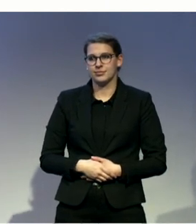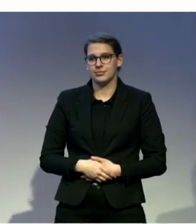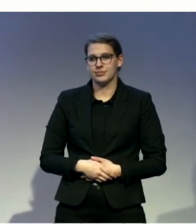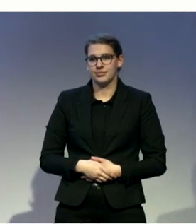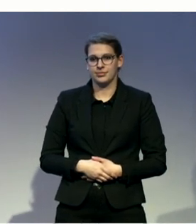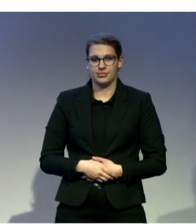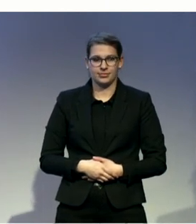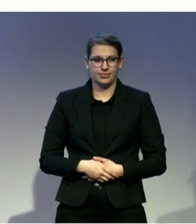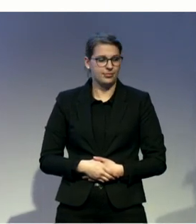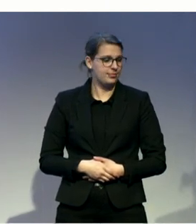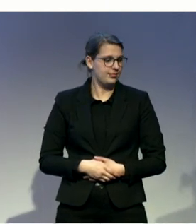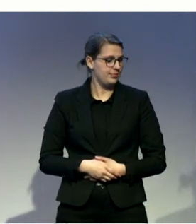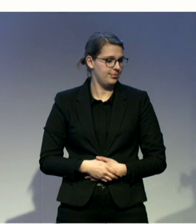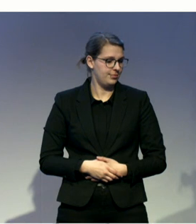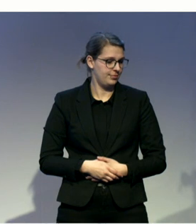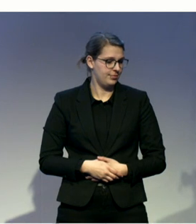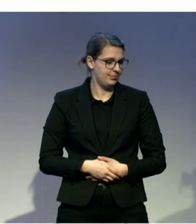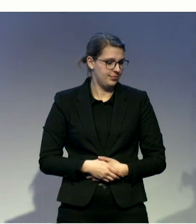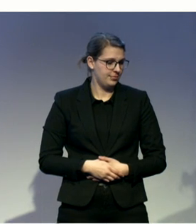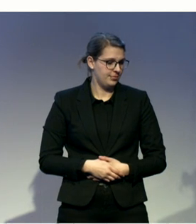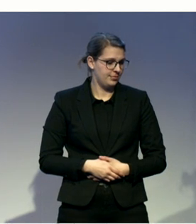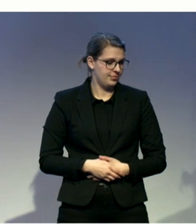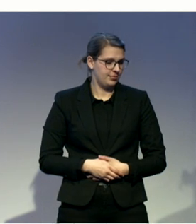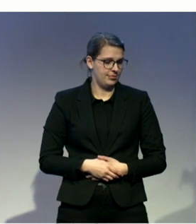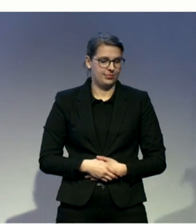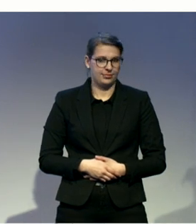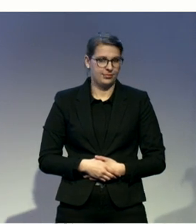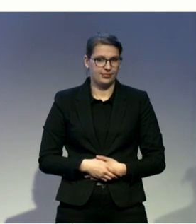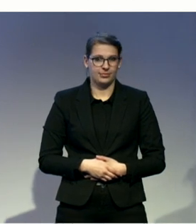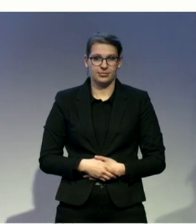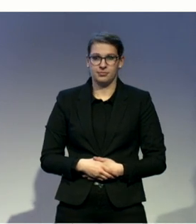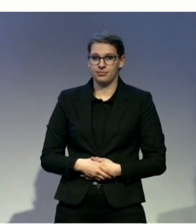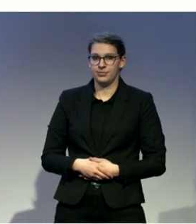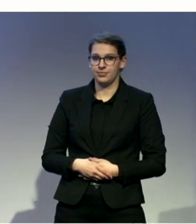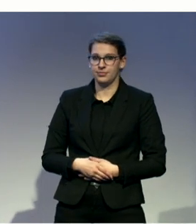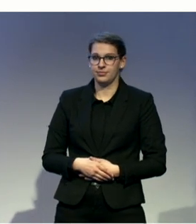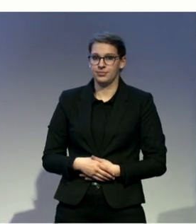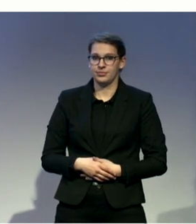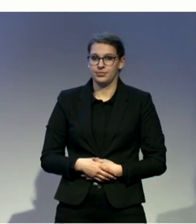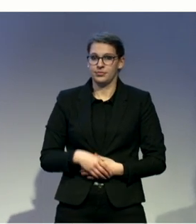it's impossible to provide all disabled peoples.